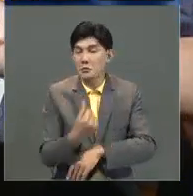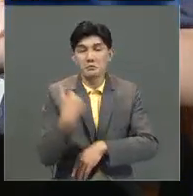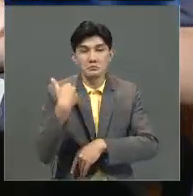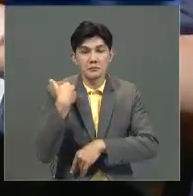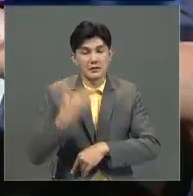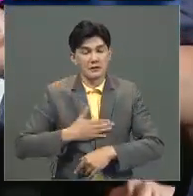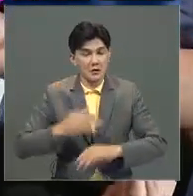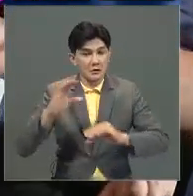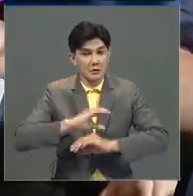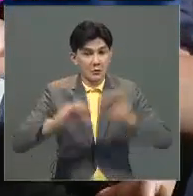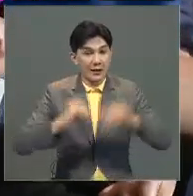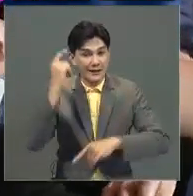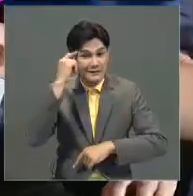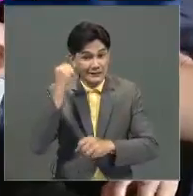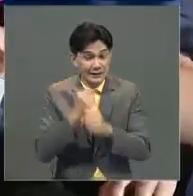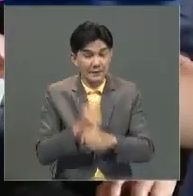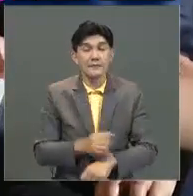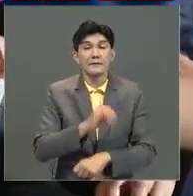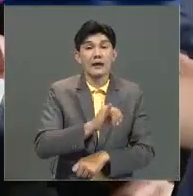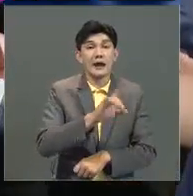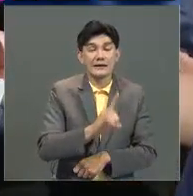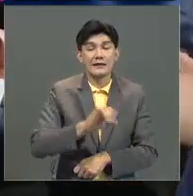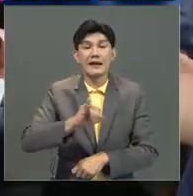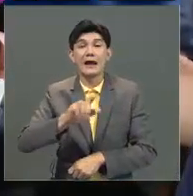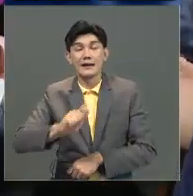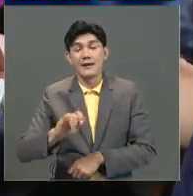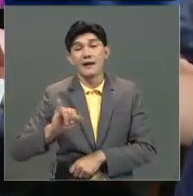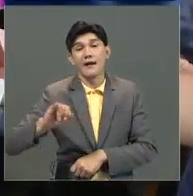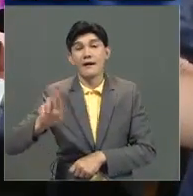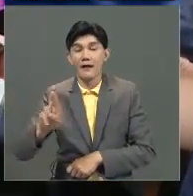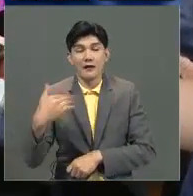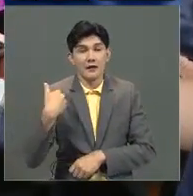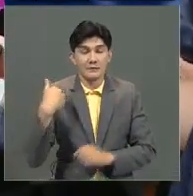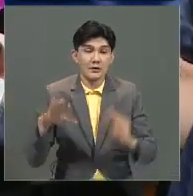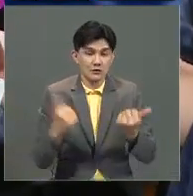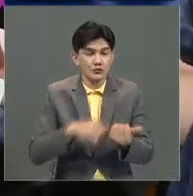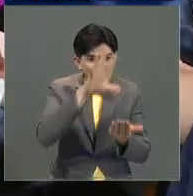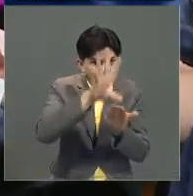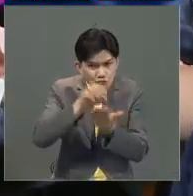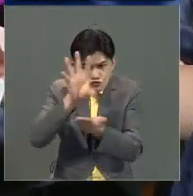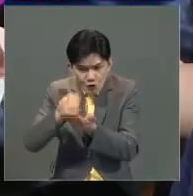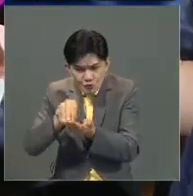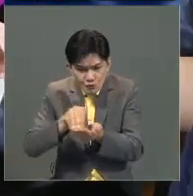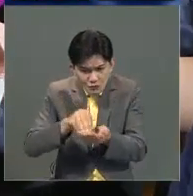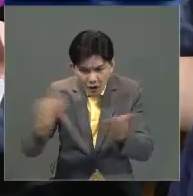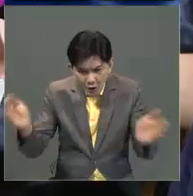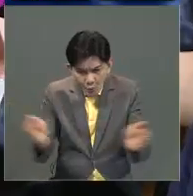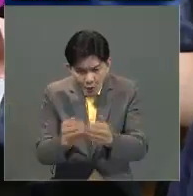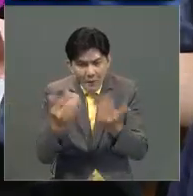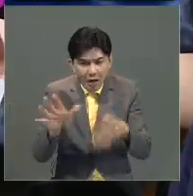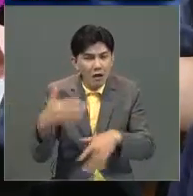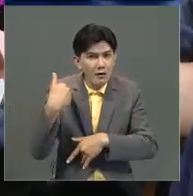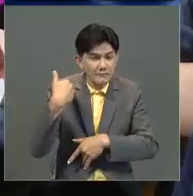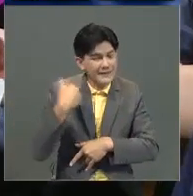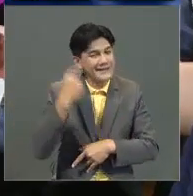ครงการอย่างที่เห็นป้ายเนี่ย ID IA IR นะครับซึ่งแต่ละหน่วยงานพอได้รับข้อมูลข่าวสารแล้วก็ต้องไป